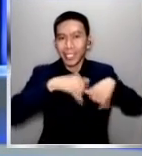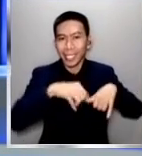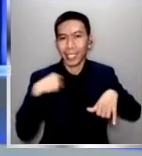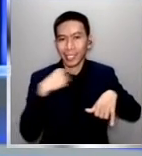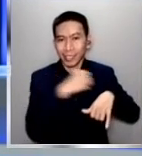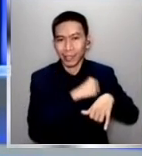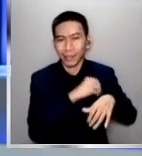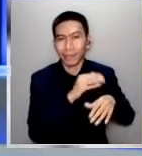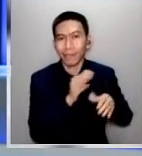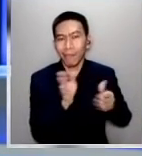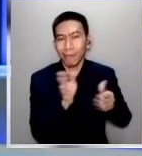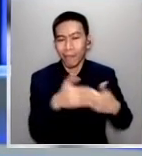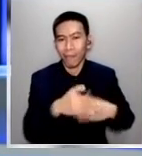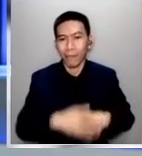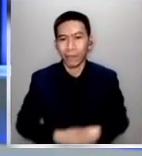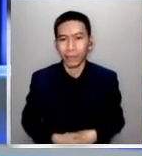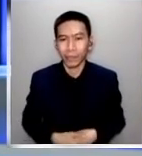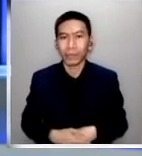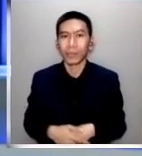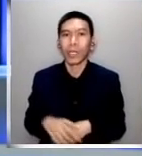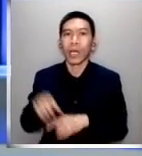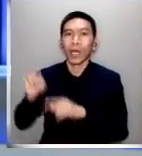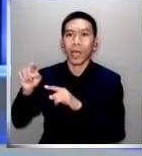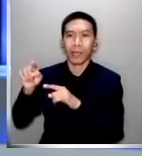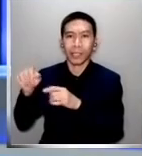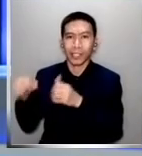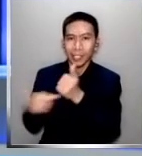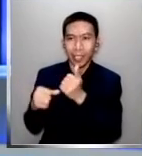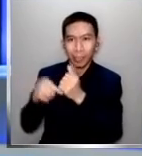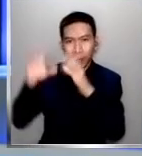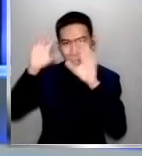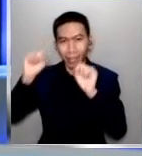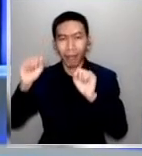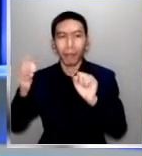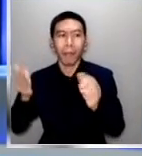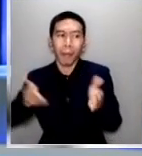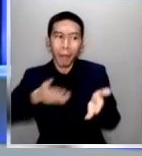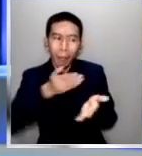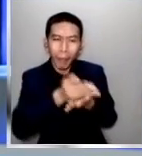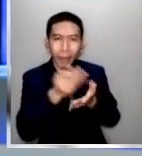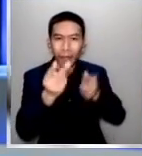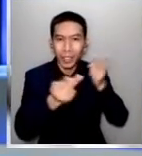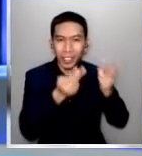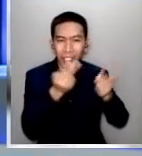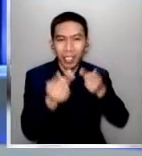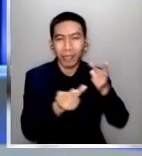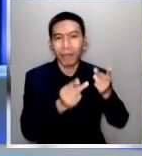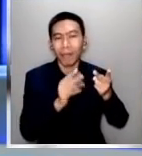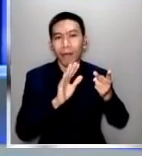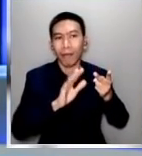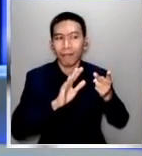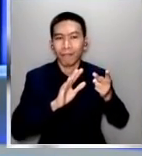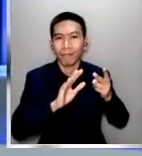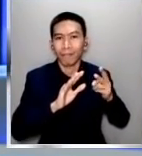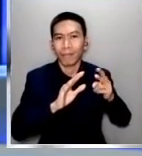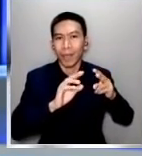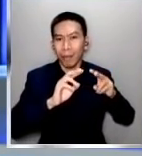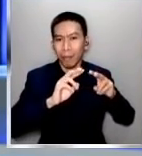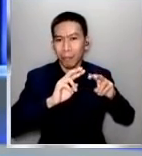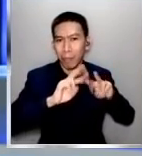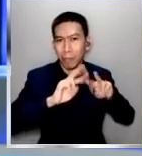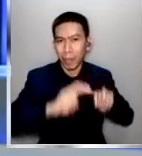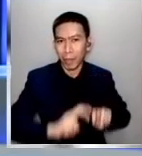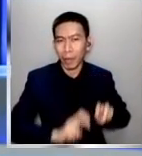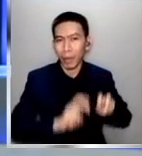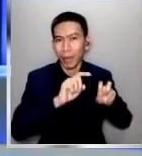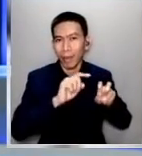the President. Ang kalagayan ng imbestigasyon ng Kamara sa Kamara po tungkol sa Pharmally na yan sa